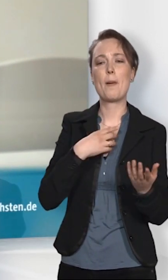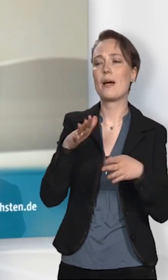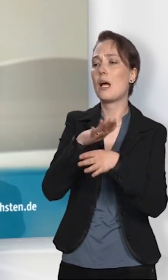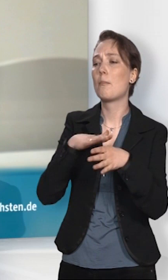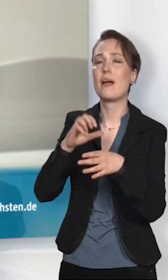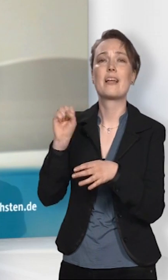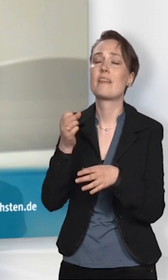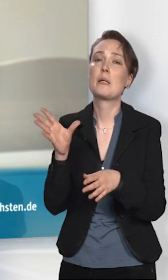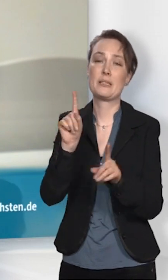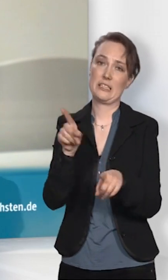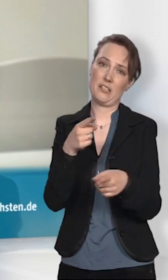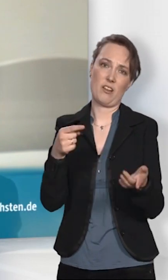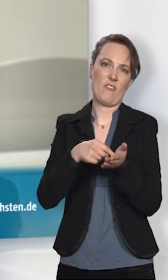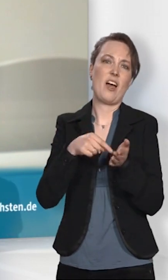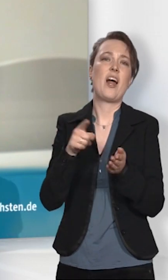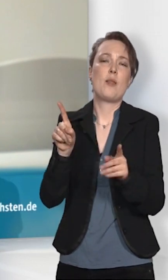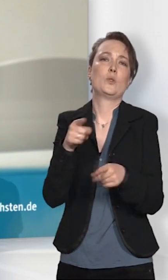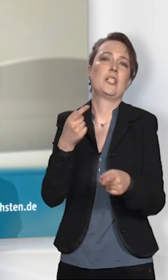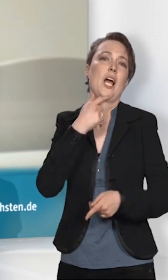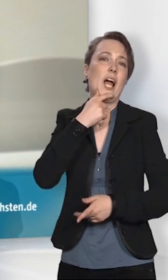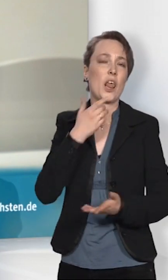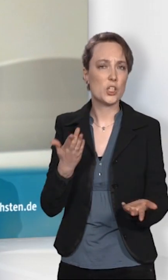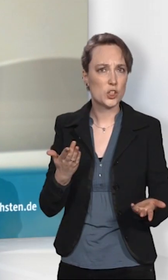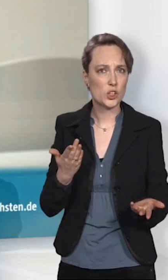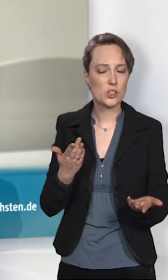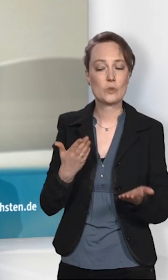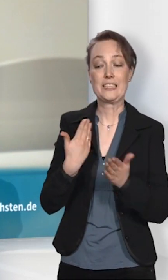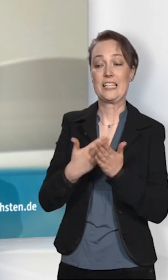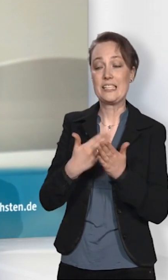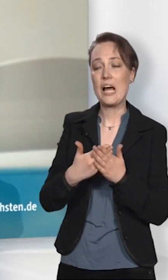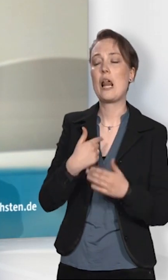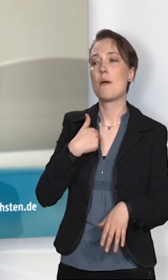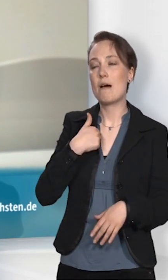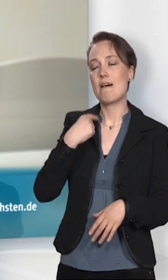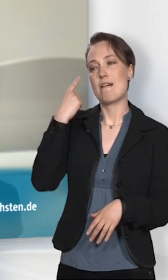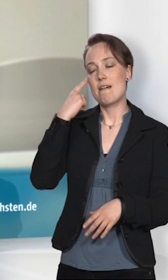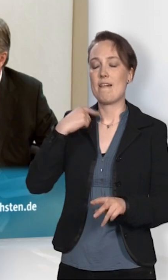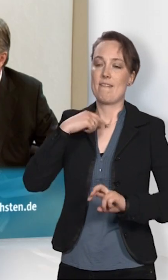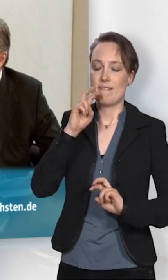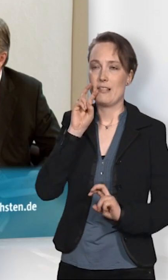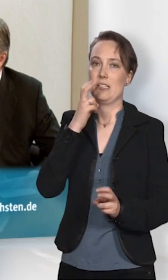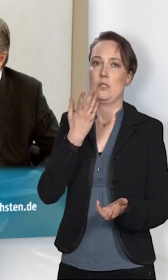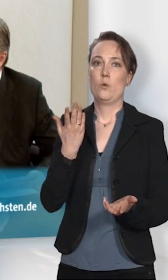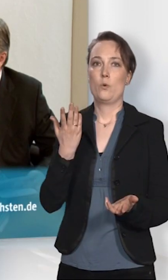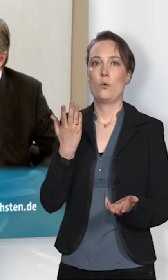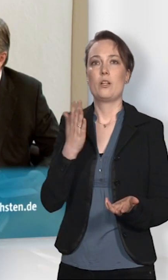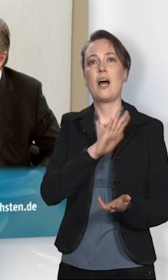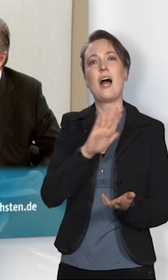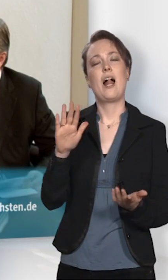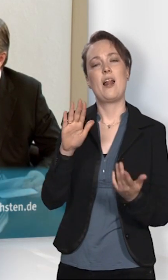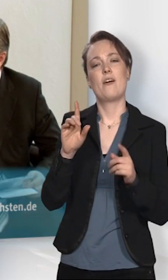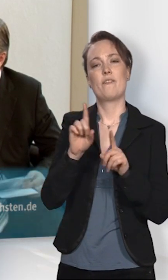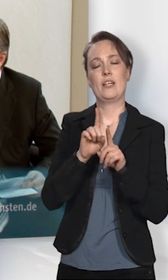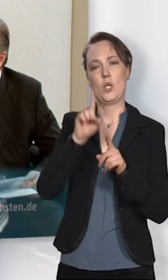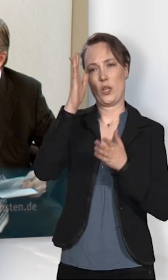weil es halt eben Englisch ist. Und das war der Grund und der Auslöser dafür, dass wir versucht haben, alle liturgischen